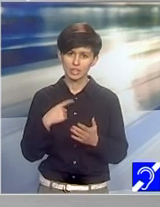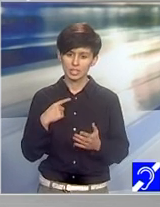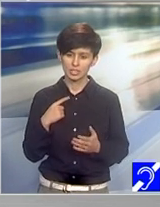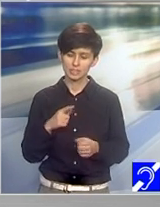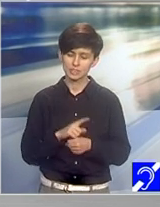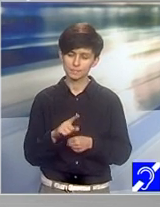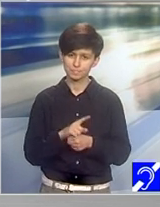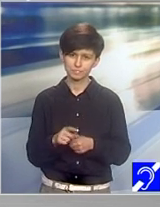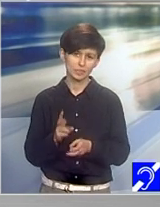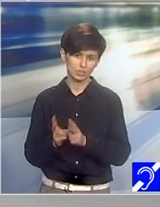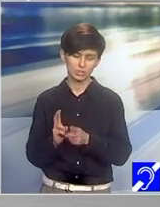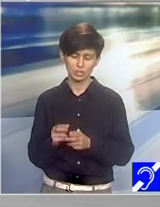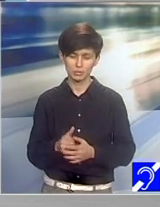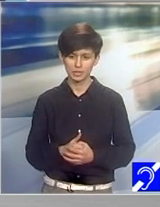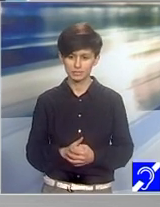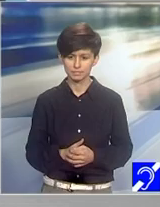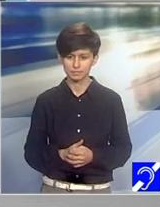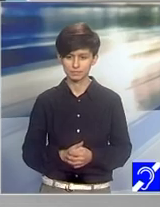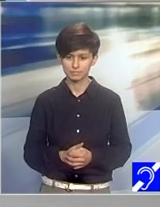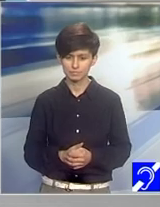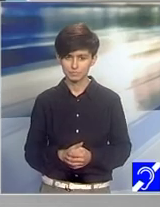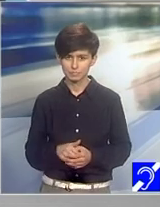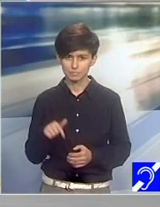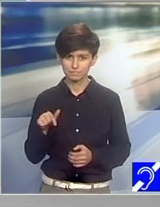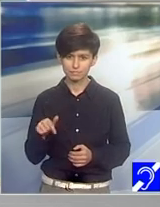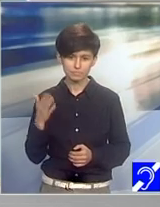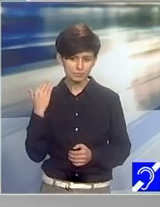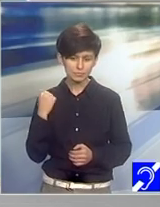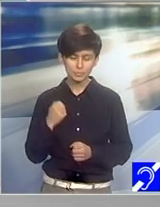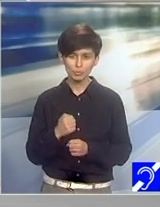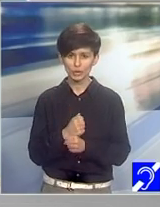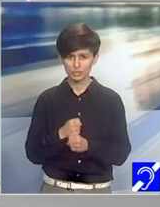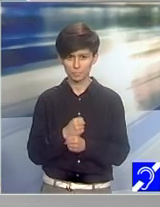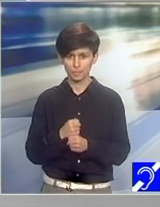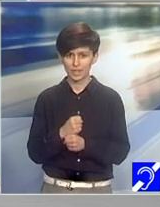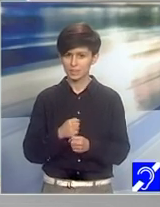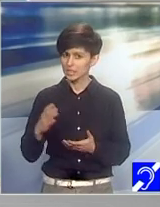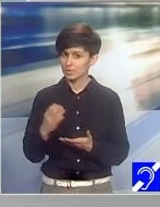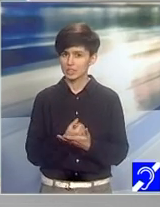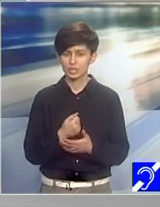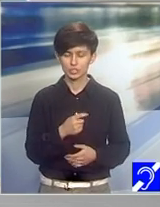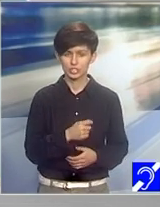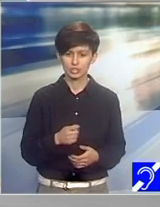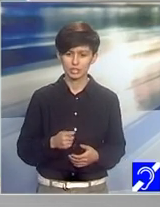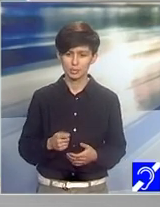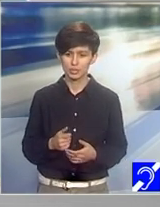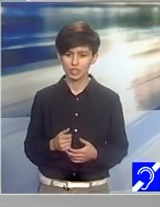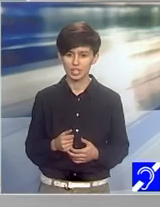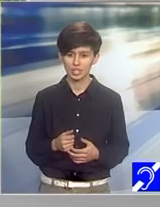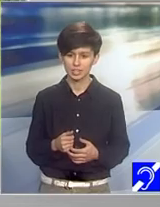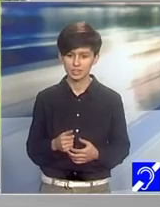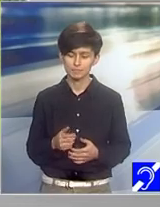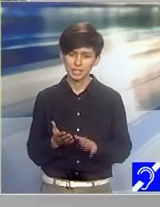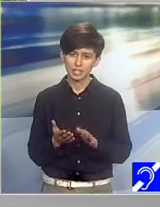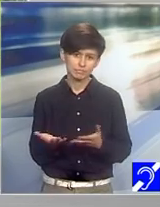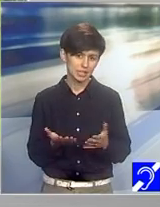firească și normală. Bun. Acesta a fost un experiment reușit, un proiect de referință de la